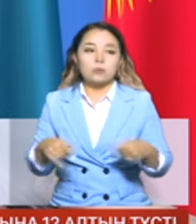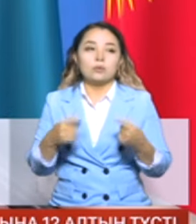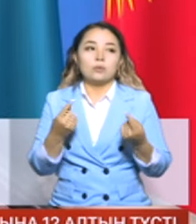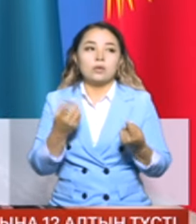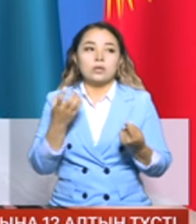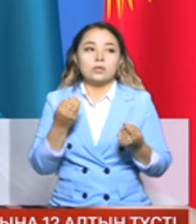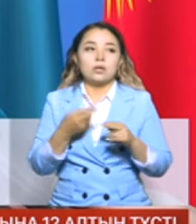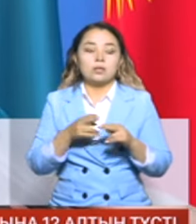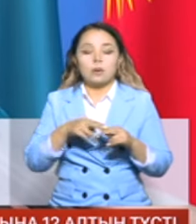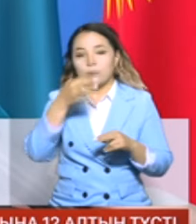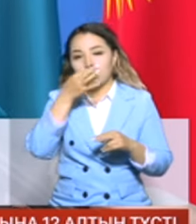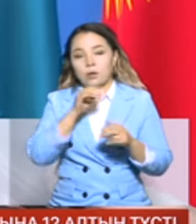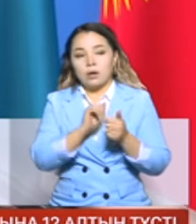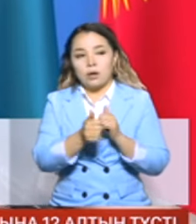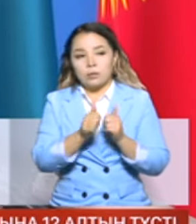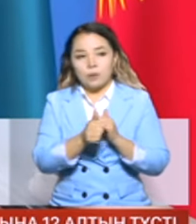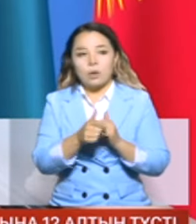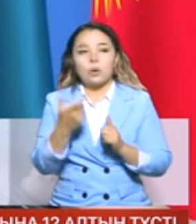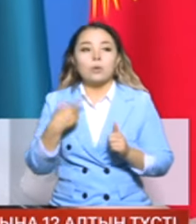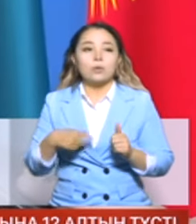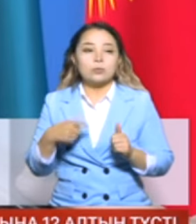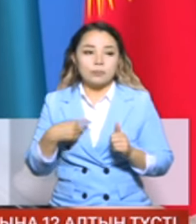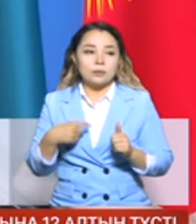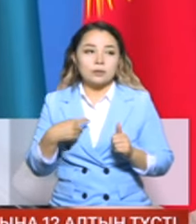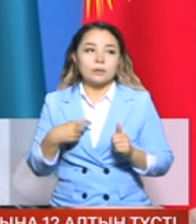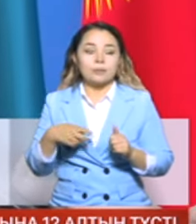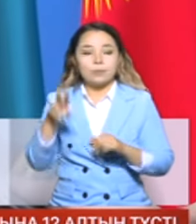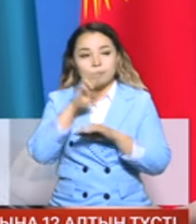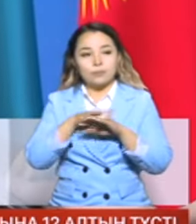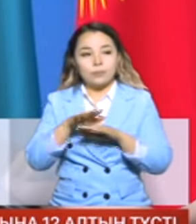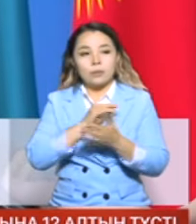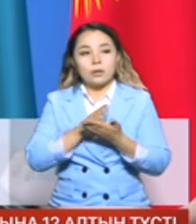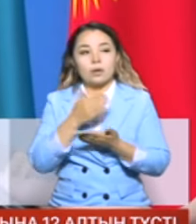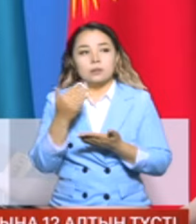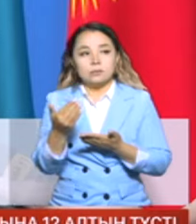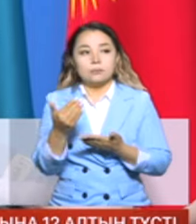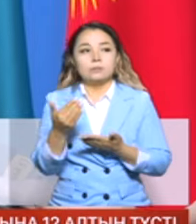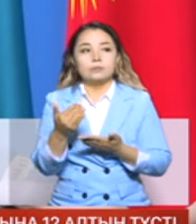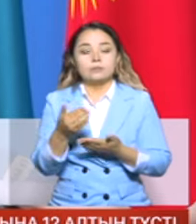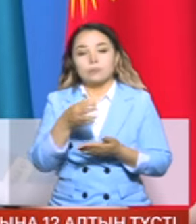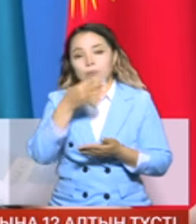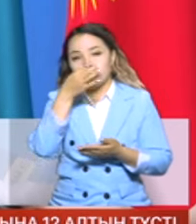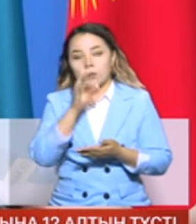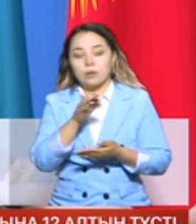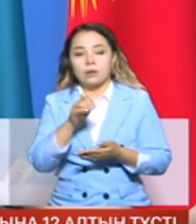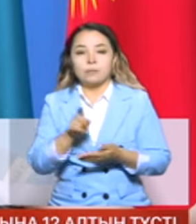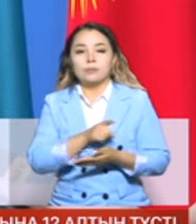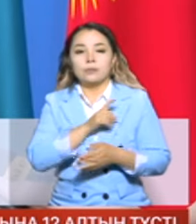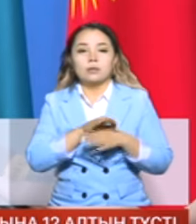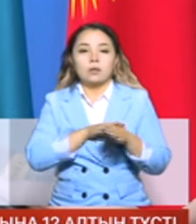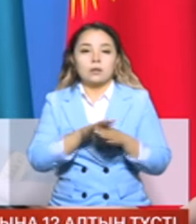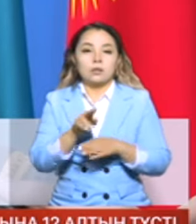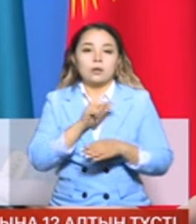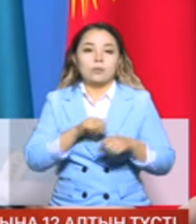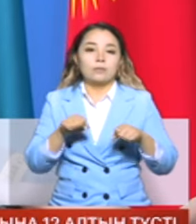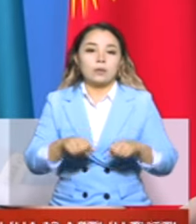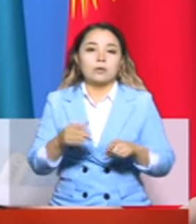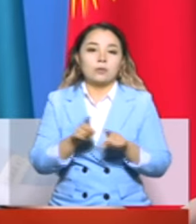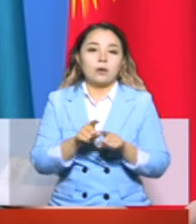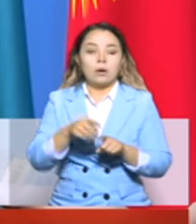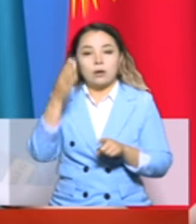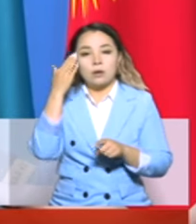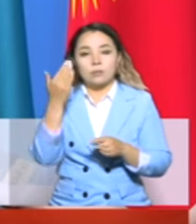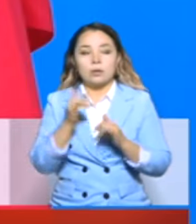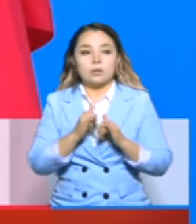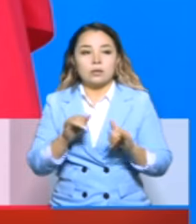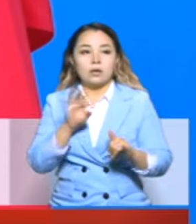және тәжірибе алмасу өзіміздің мемлекеттік қызметшілердің кәсіби біліктілігін, олардың құзыреттілігі мен